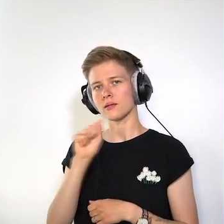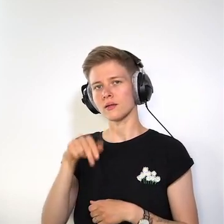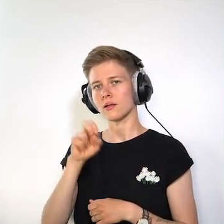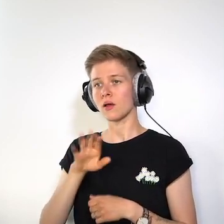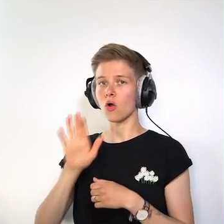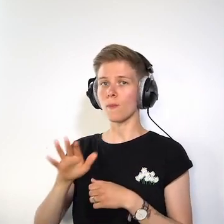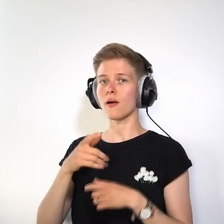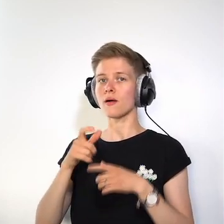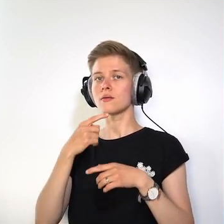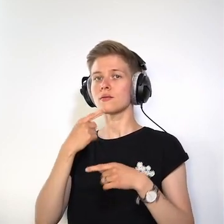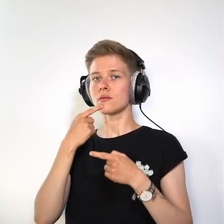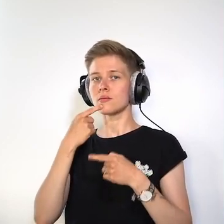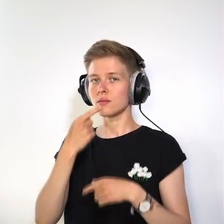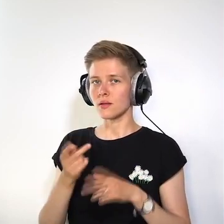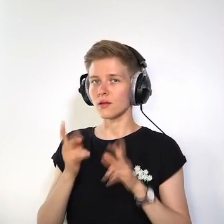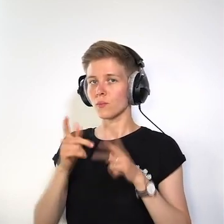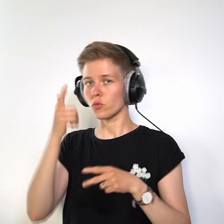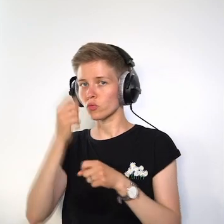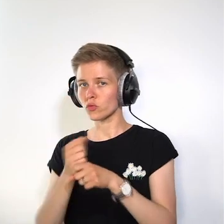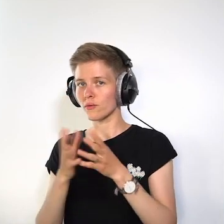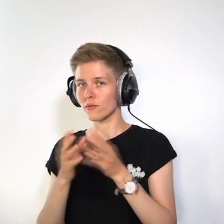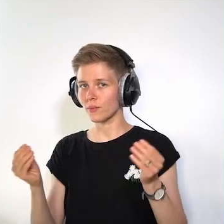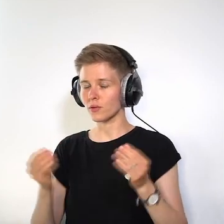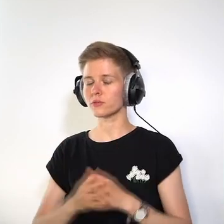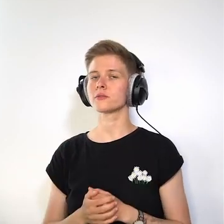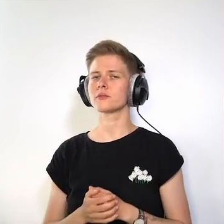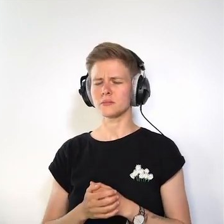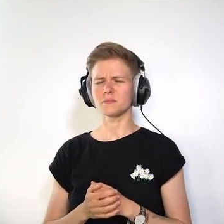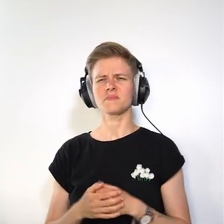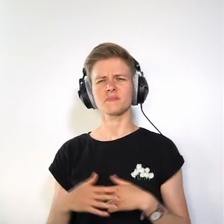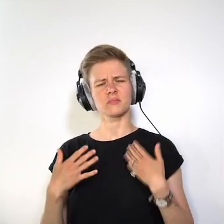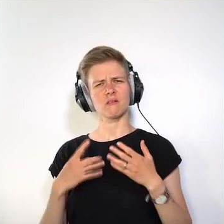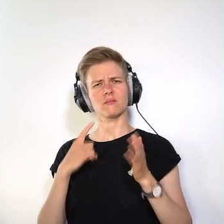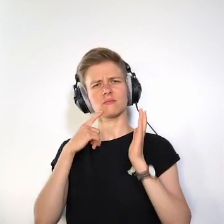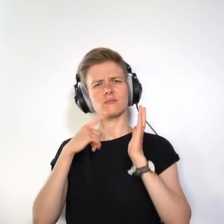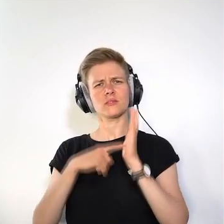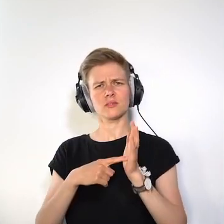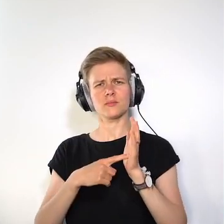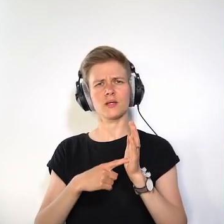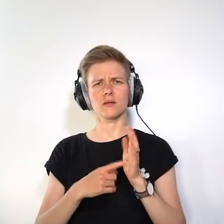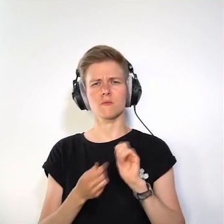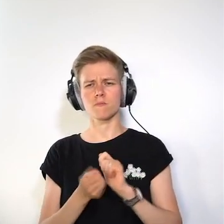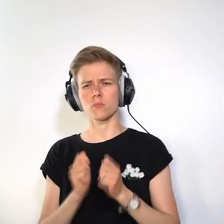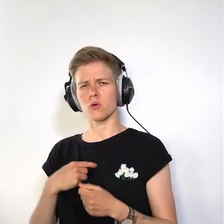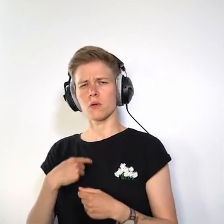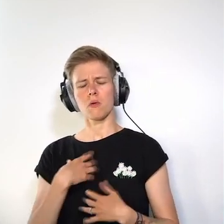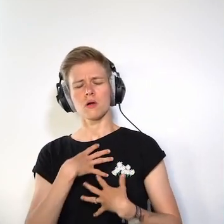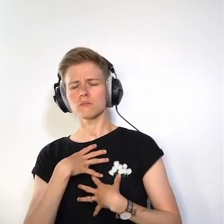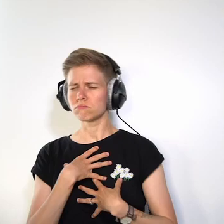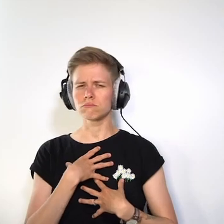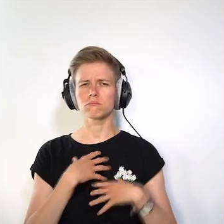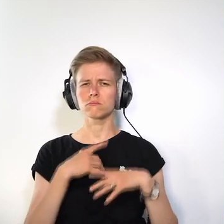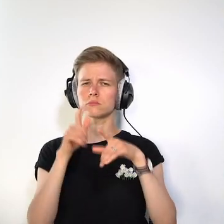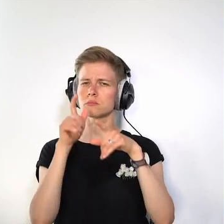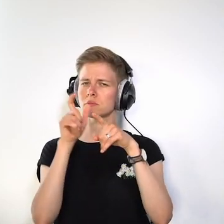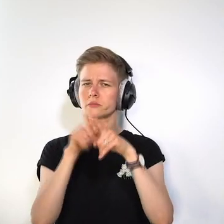Tämä on aikamoinen esimerkki siitä, miten uhriutumalla ja tällä tavalla käsitteitä kieputtamalla